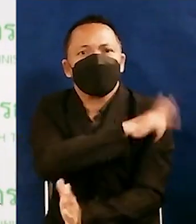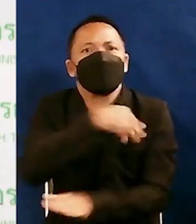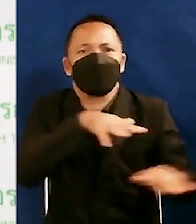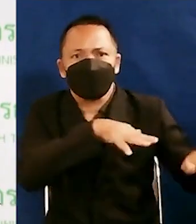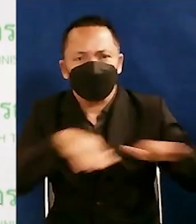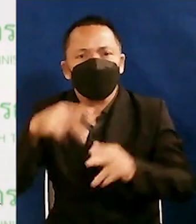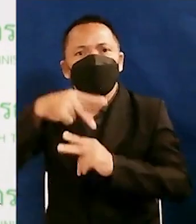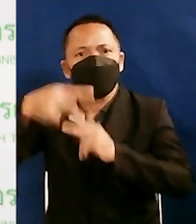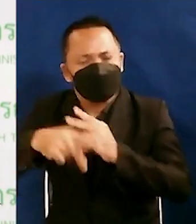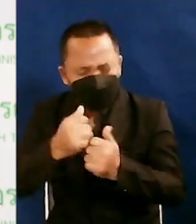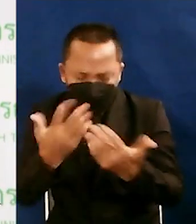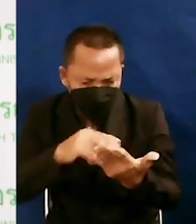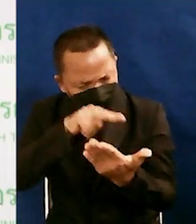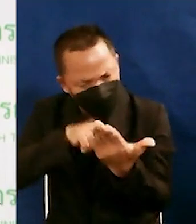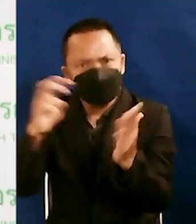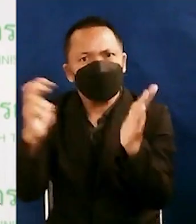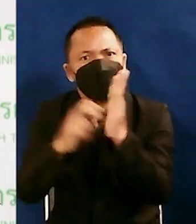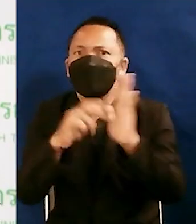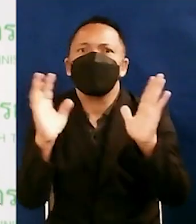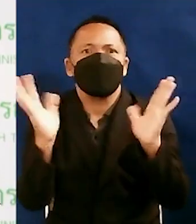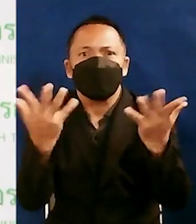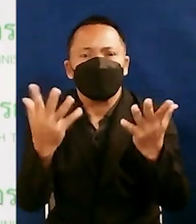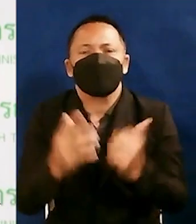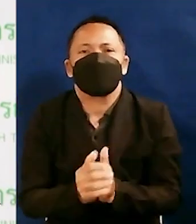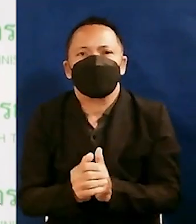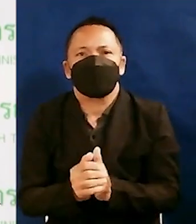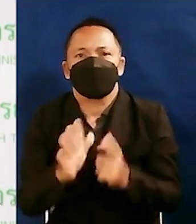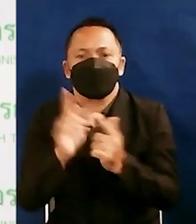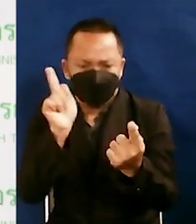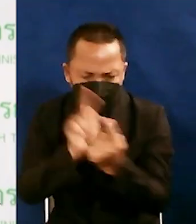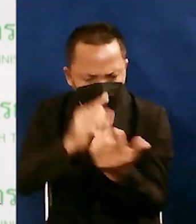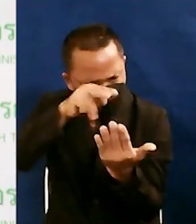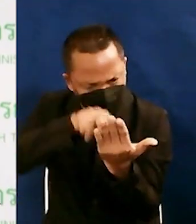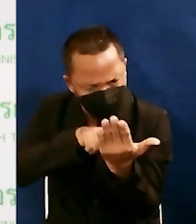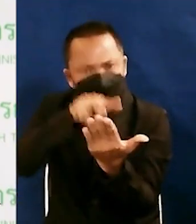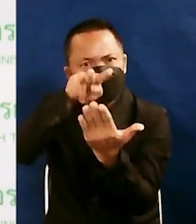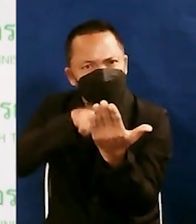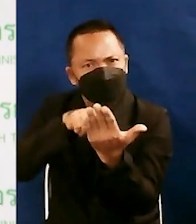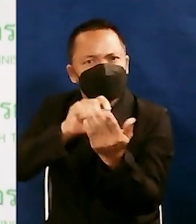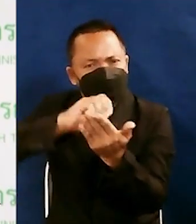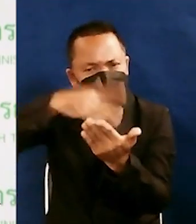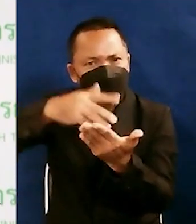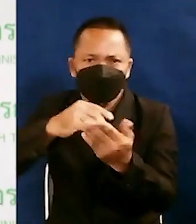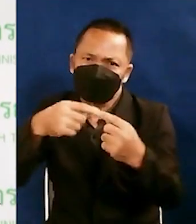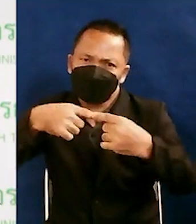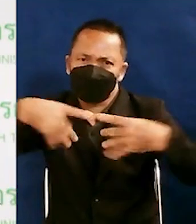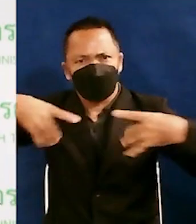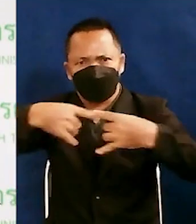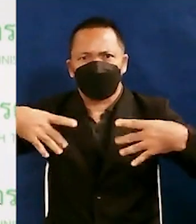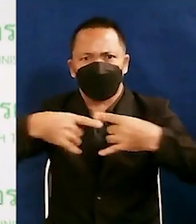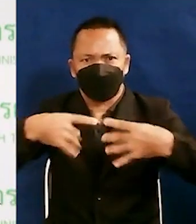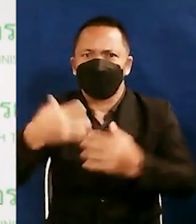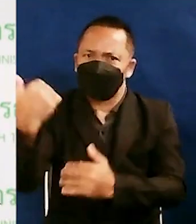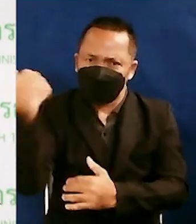ม่พบฐานข้อมูลใบรับรองการฉีดวัคซีนนะคะหรือว่าพบแล้วแต่ว่ามีข้อมูลบางส่วนผิดพลาดไม่ถูกต้องนะ